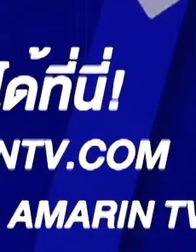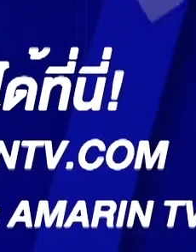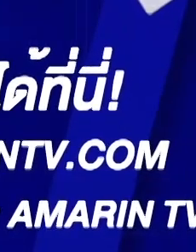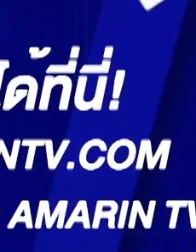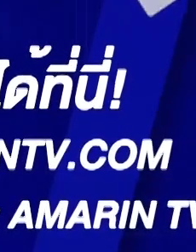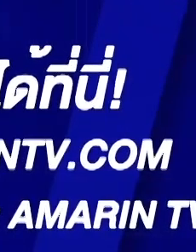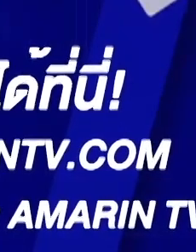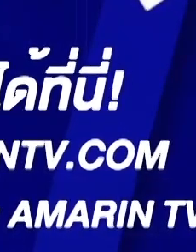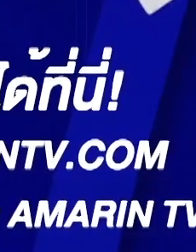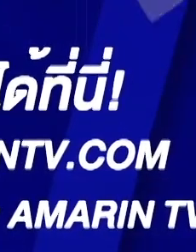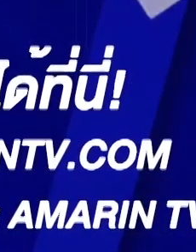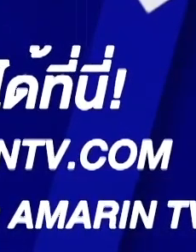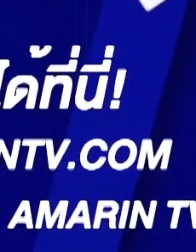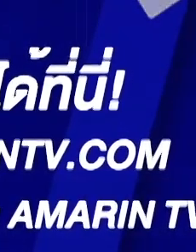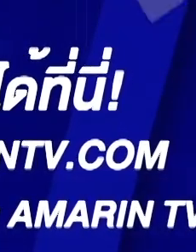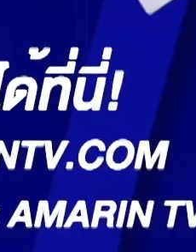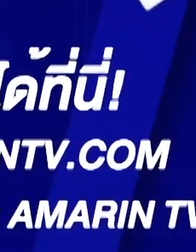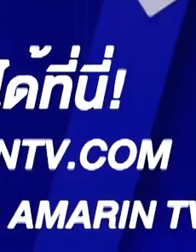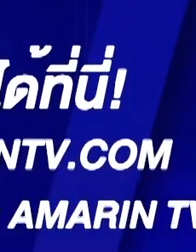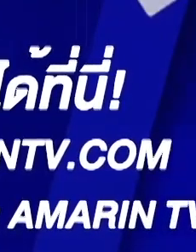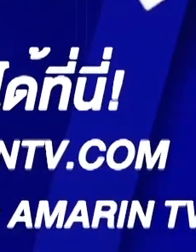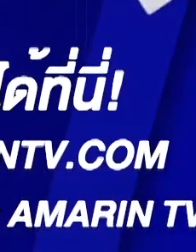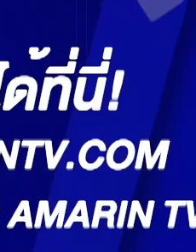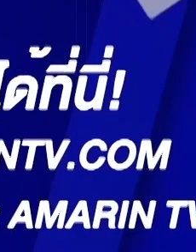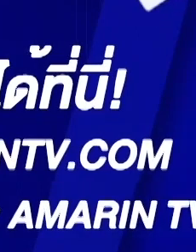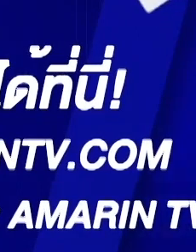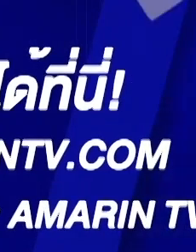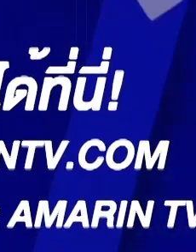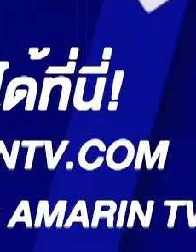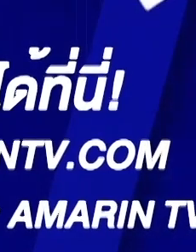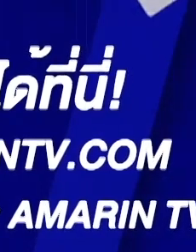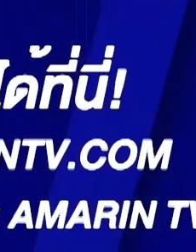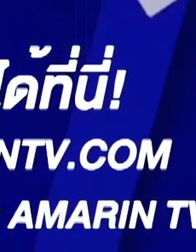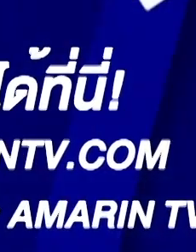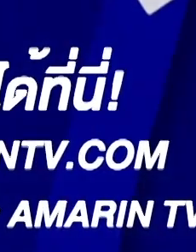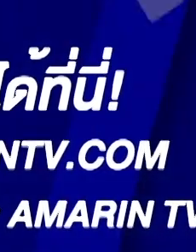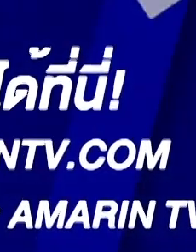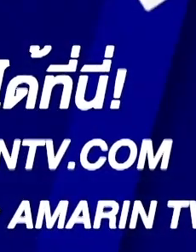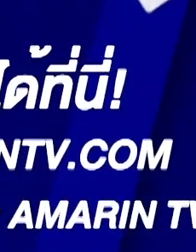ต่เวลา 11:00 น.เป็นต้นไปทางอมรินทร์ทีวี HD ช่อง 34ที่นี่ที่เดียวครับ